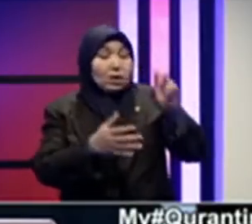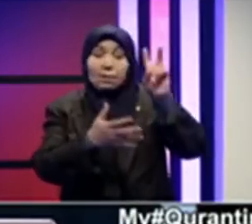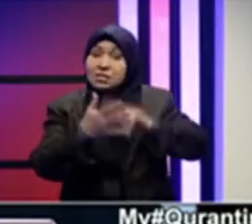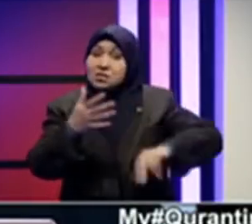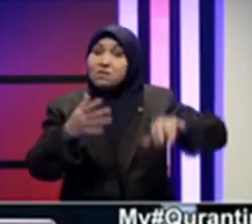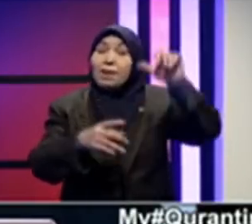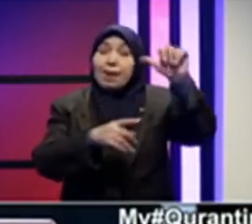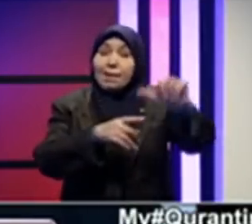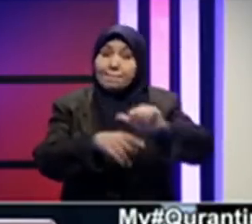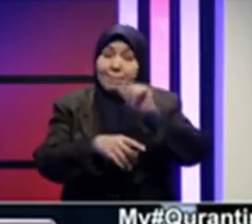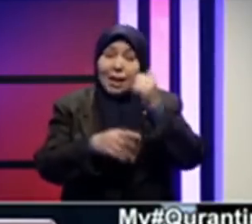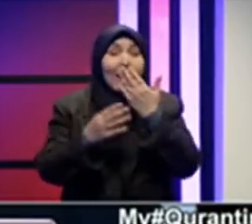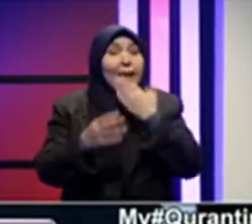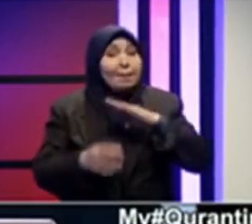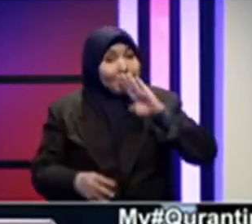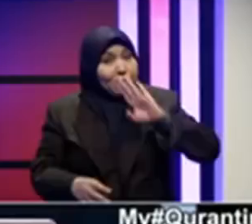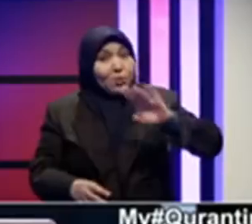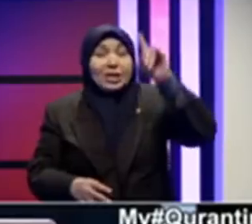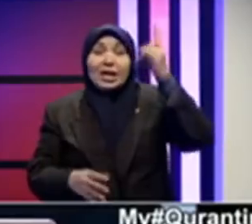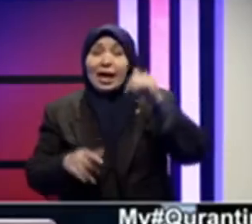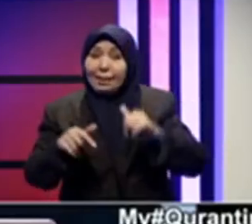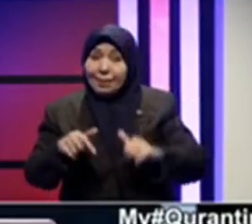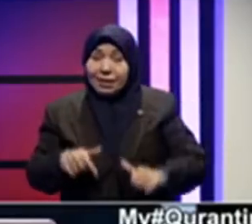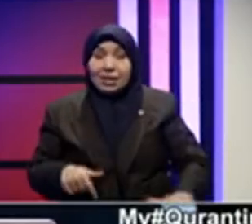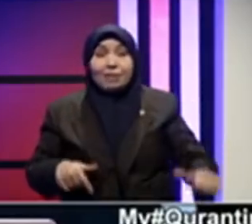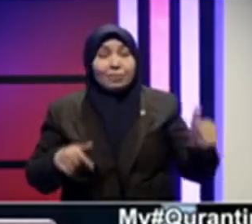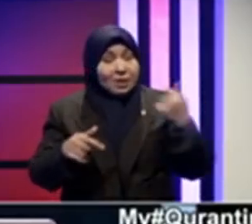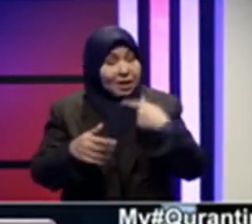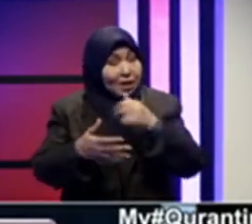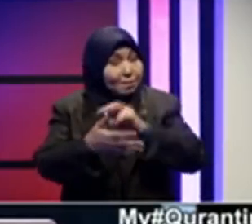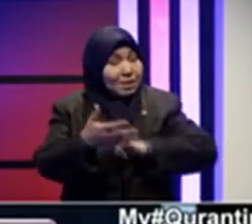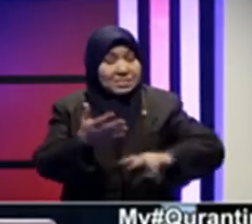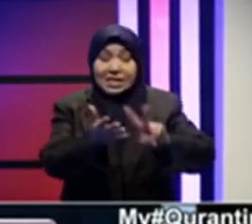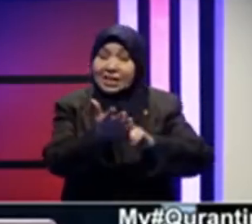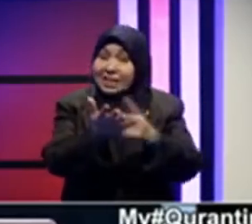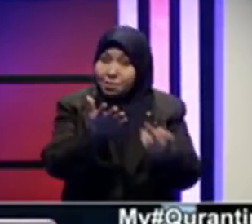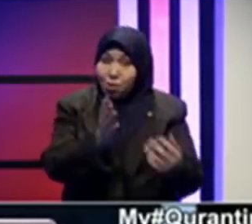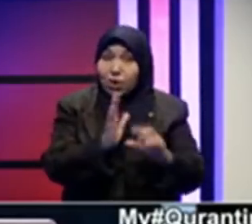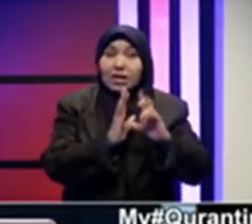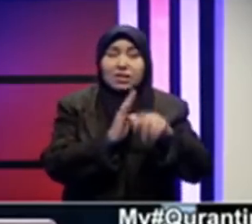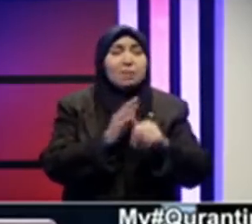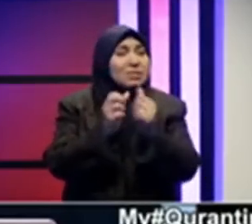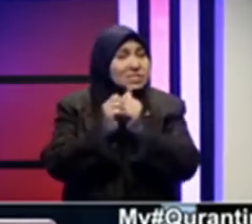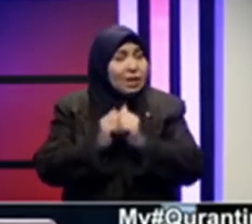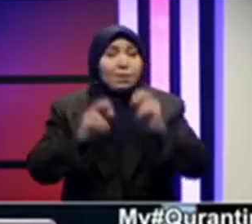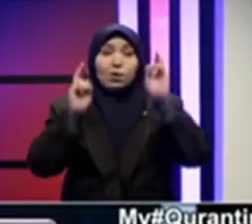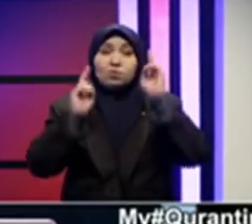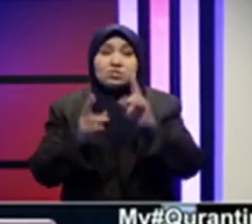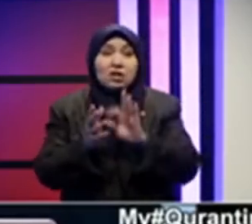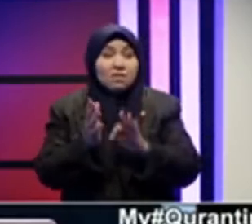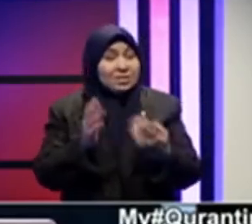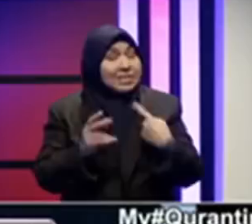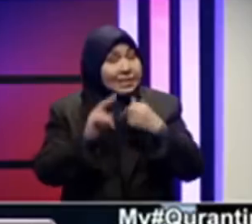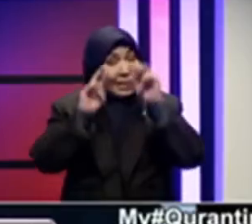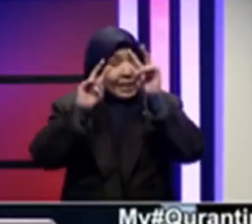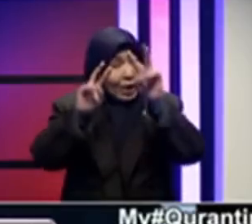faham, amal. Alhamdulillah. Ini bahagian kedua, akan kita baca dan tadabbur sebentar nanti bersama Ustaz Faz. Kita saksikan